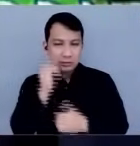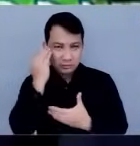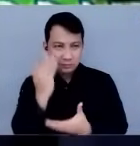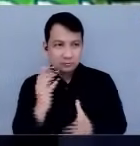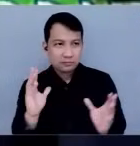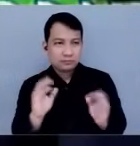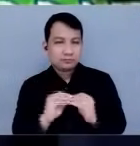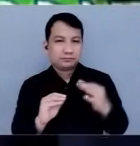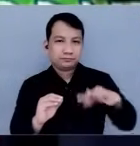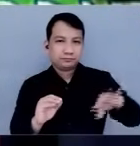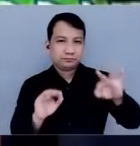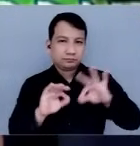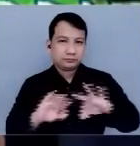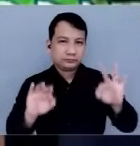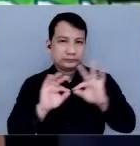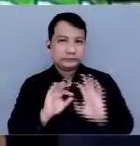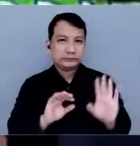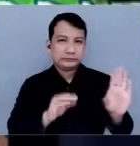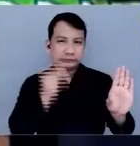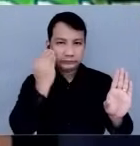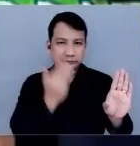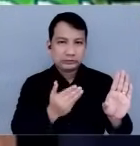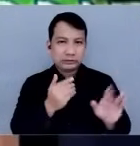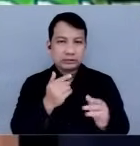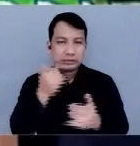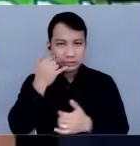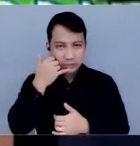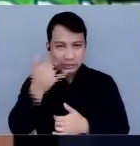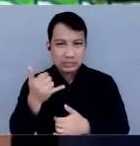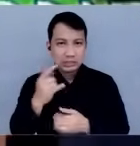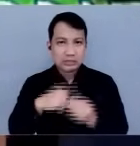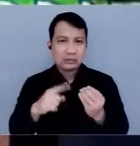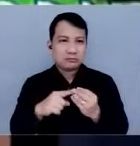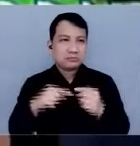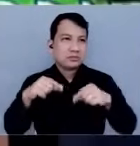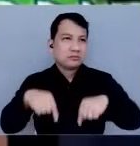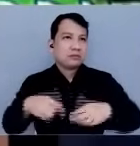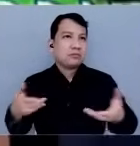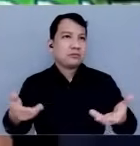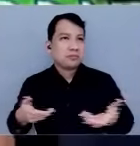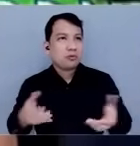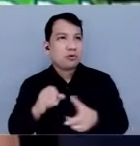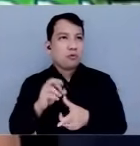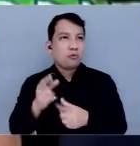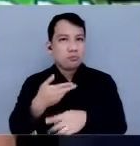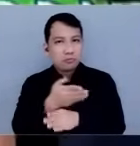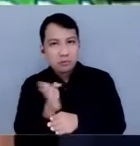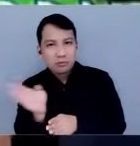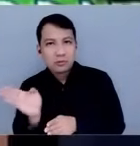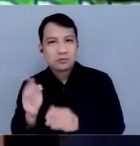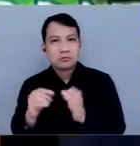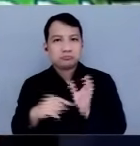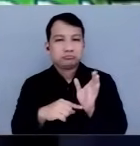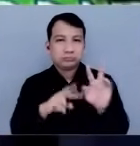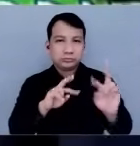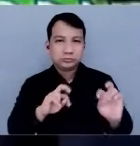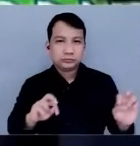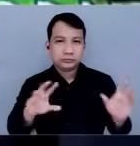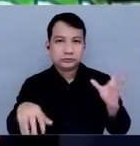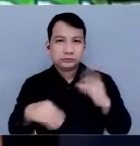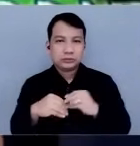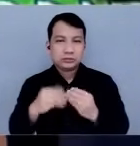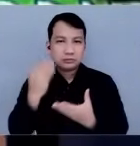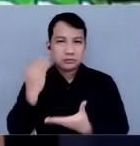baka meron dyan na talagang tatawag para lang sabihin na nandito, para lang iligaw yung ating mga investigador at ating mga operatiba. That is